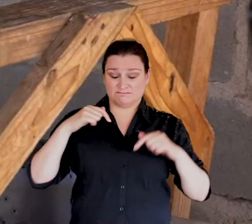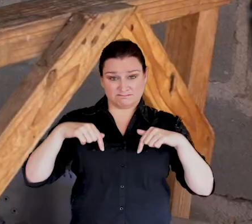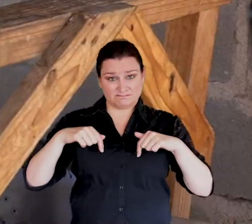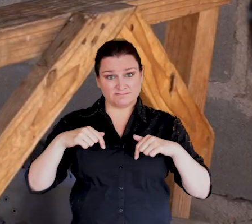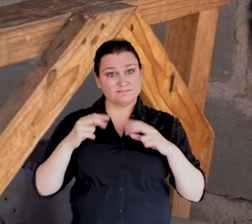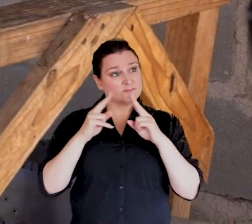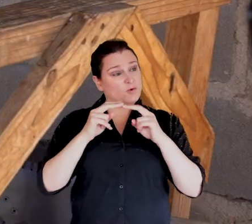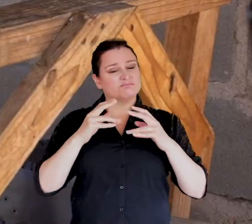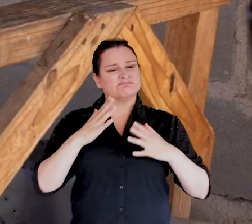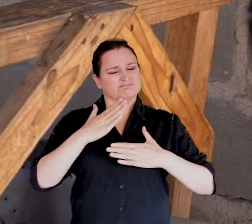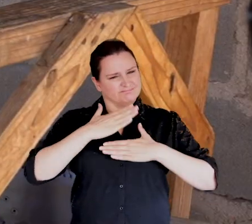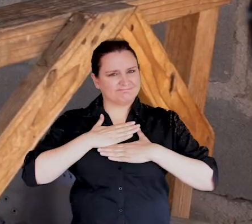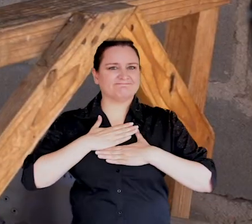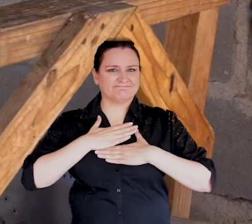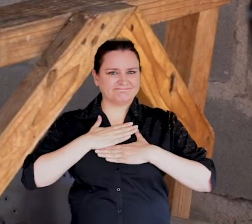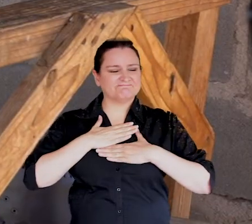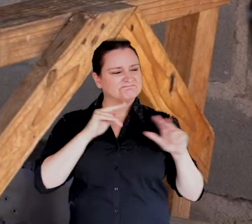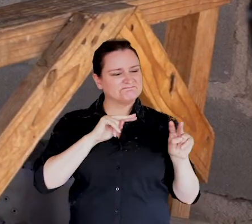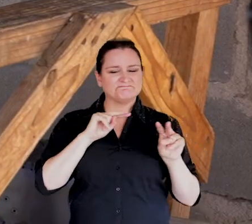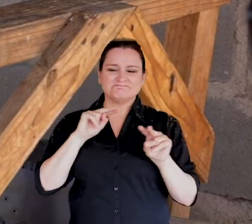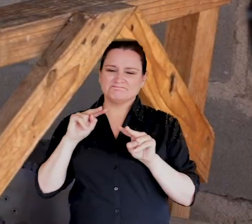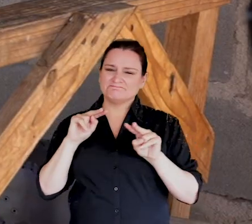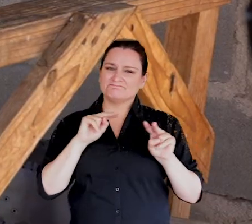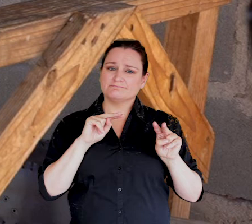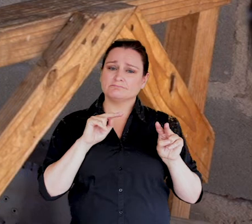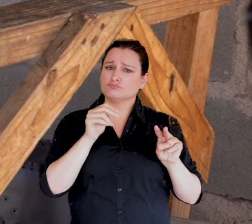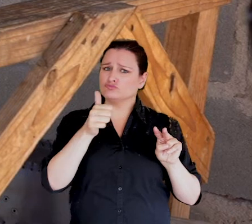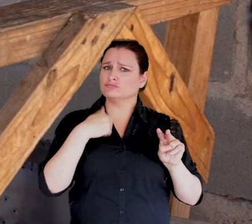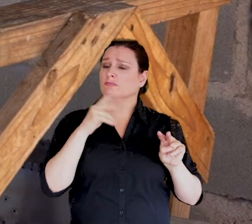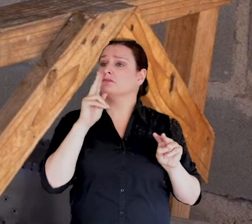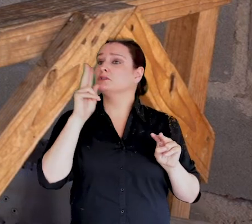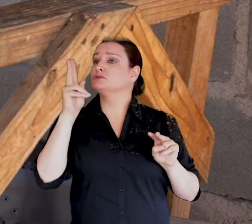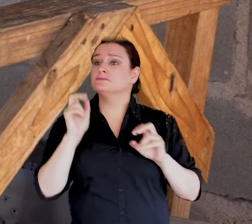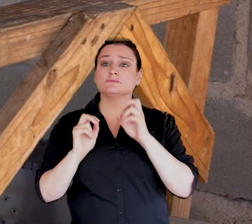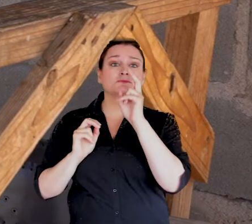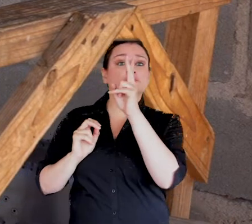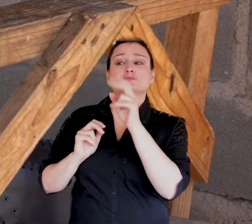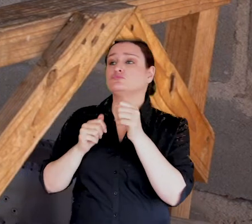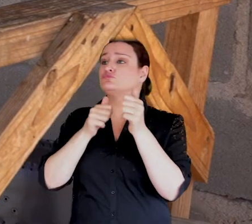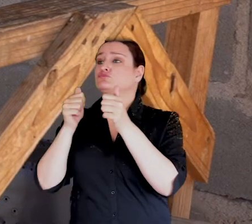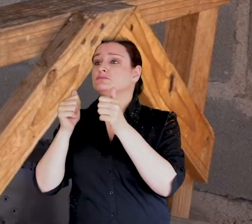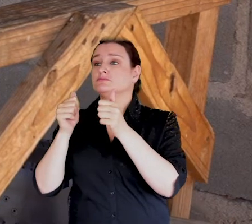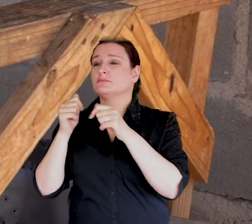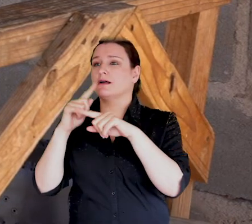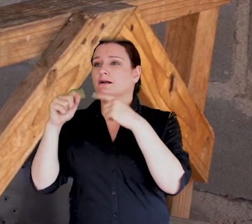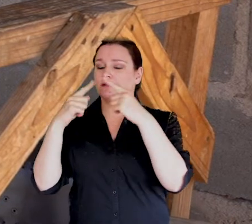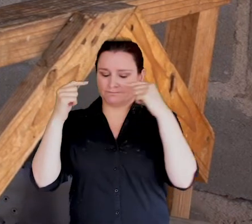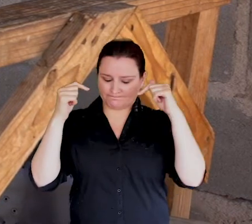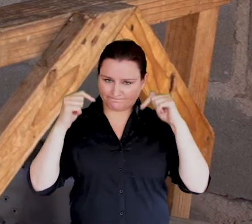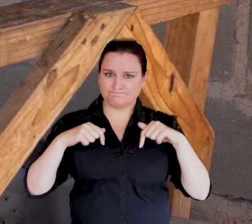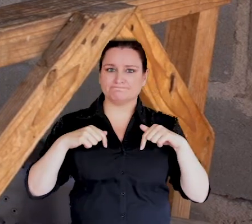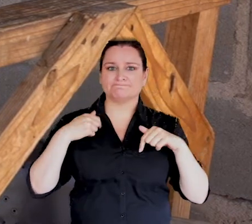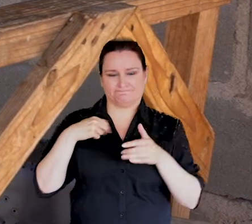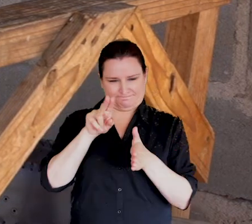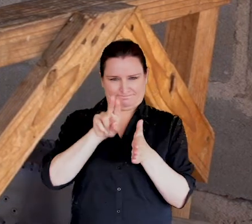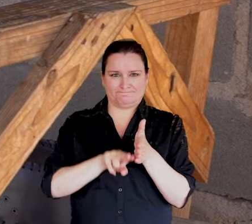Ik zie niet een ander plek. Ik zie niet een ander plek. Ik zal uitgaan naar een ander plek